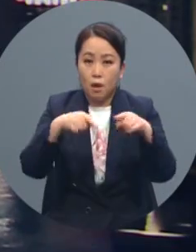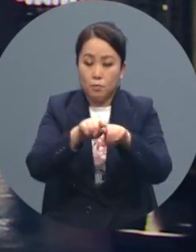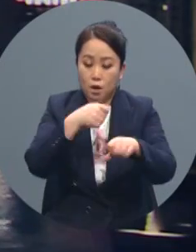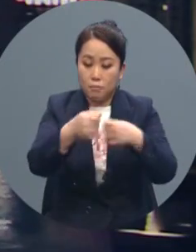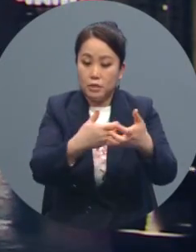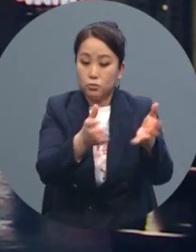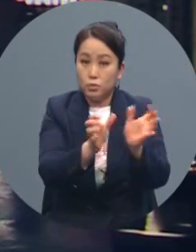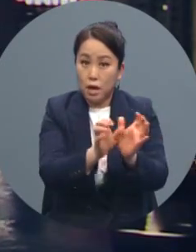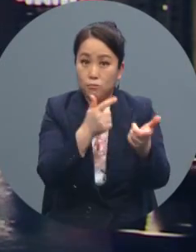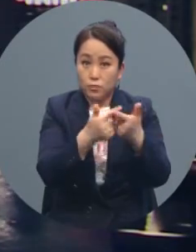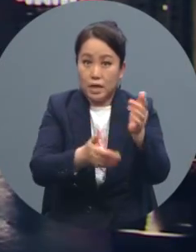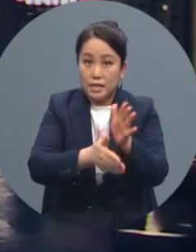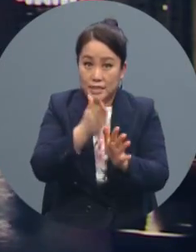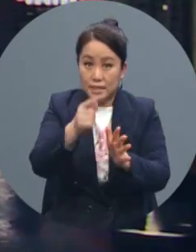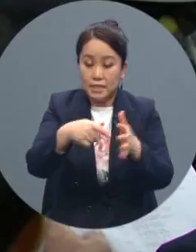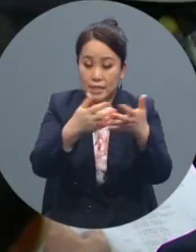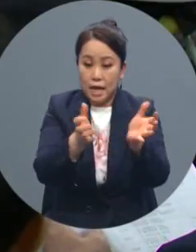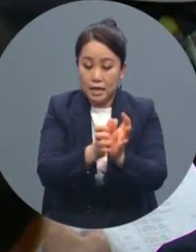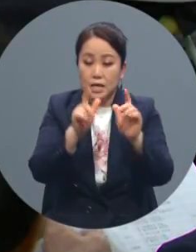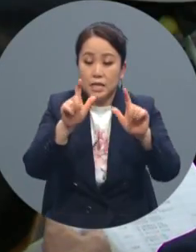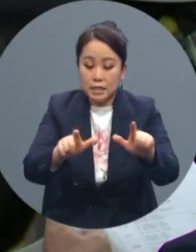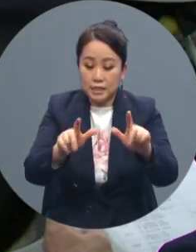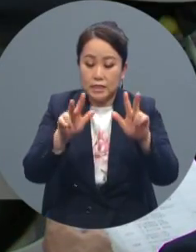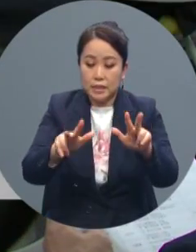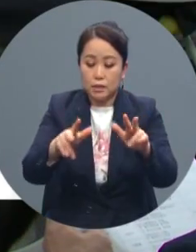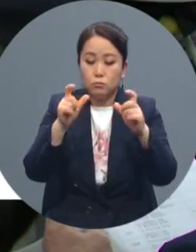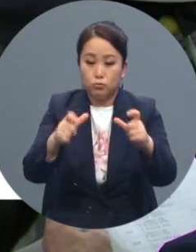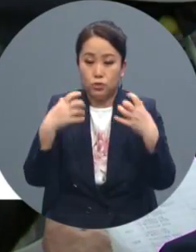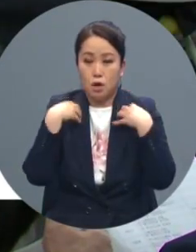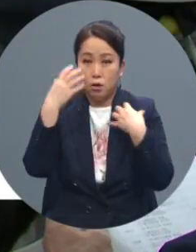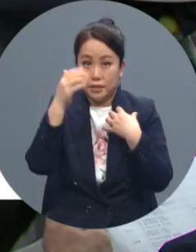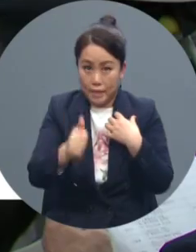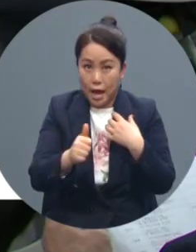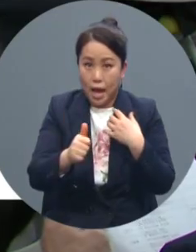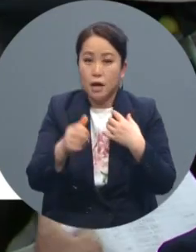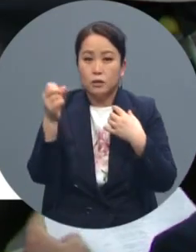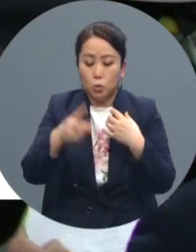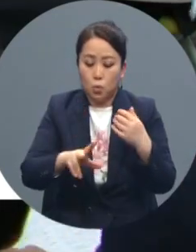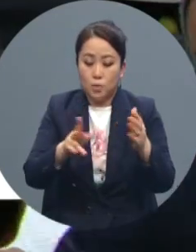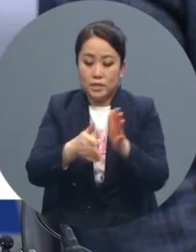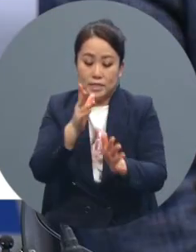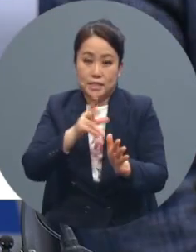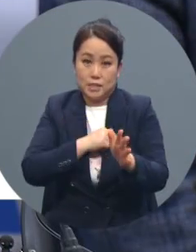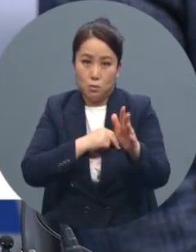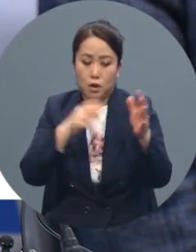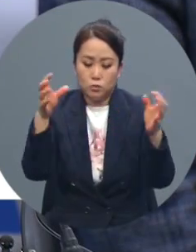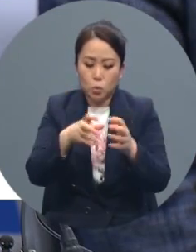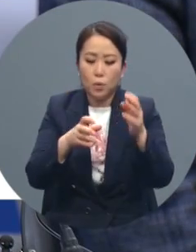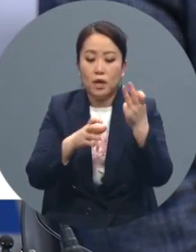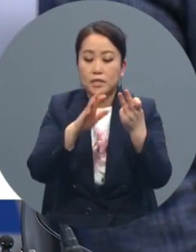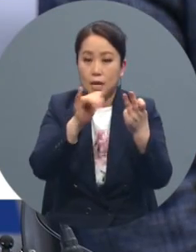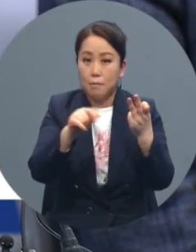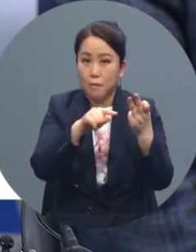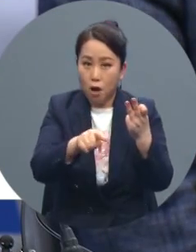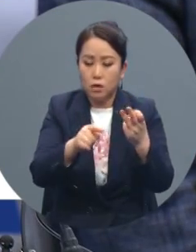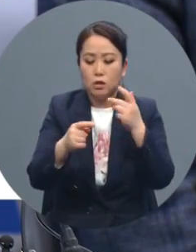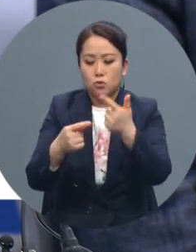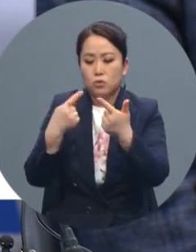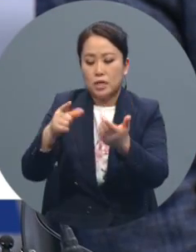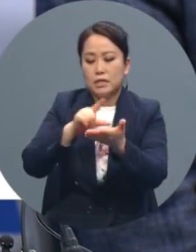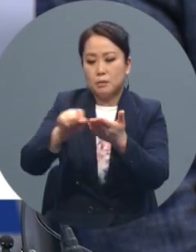더불어민주당 부산시당이 현역 구청장과 시의원 등 13명을 6.1 지방선거 구청장 후보로